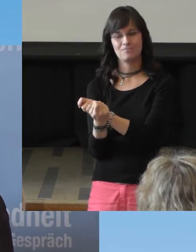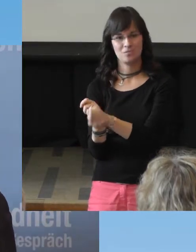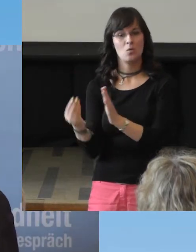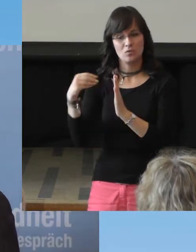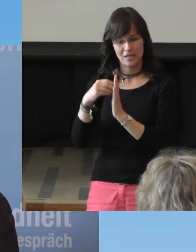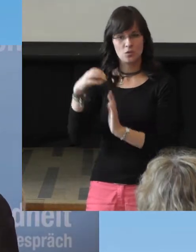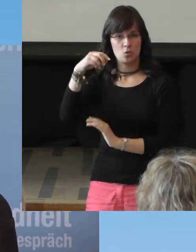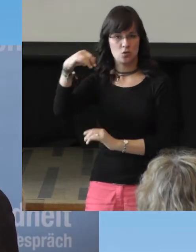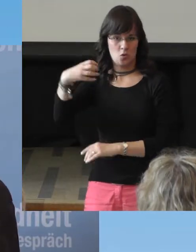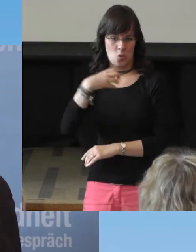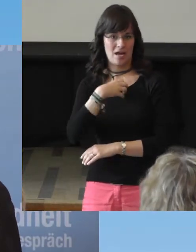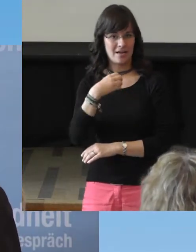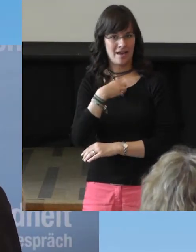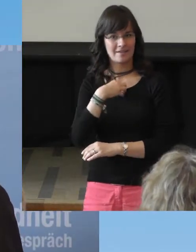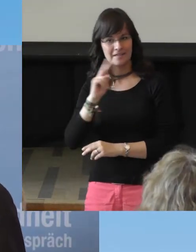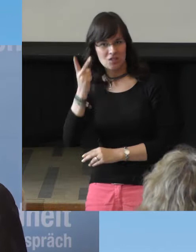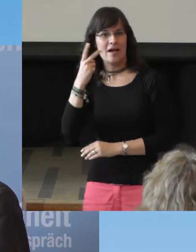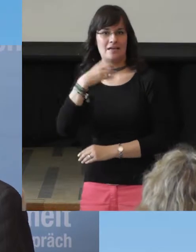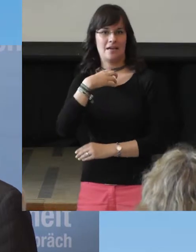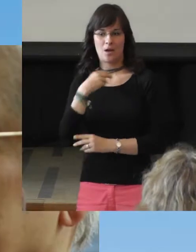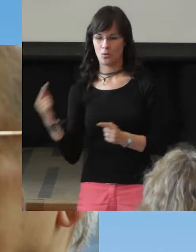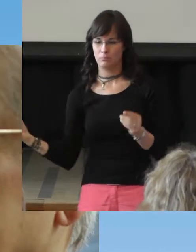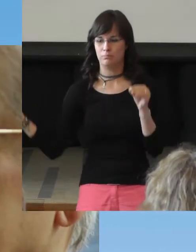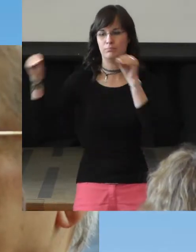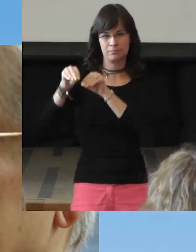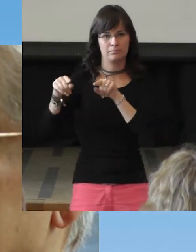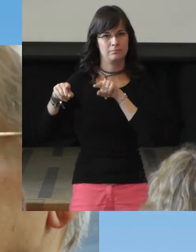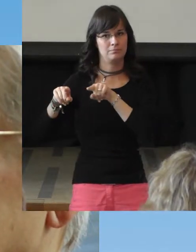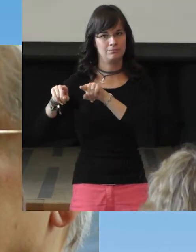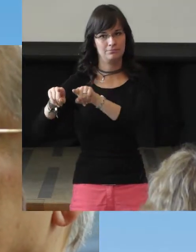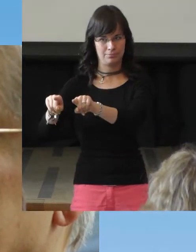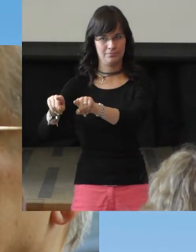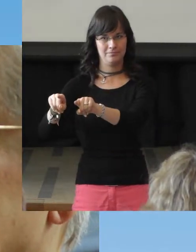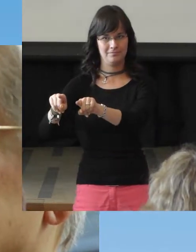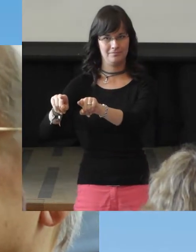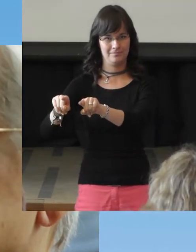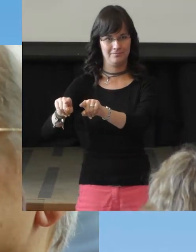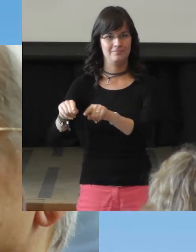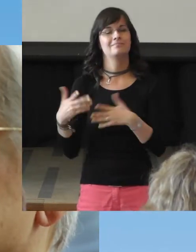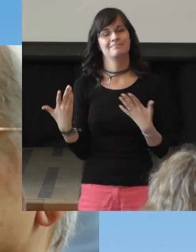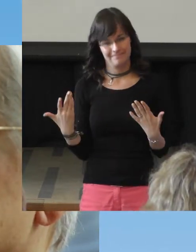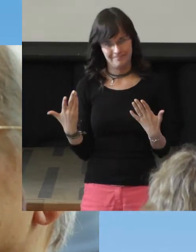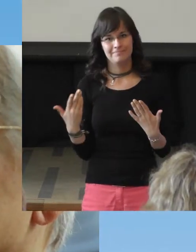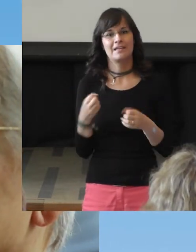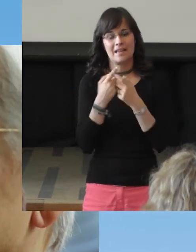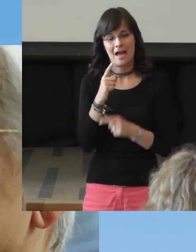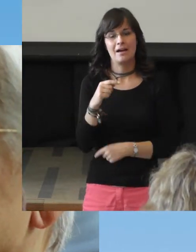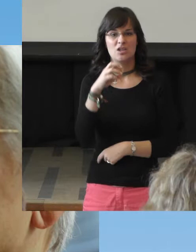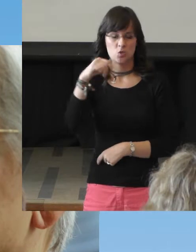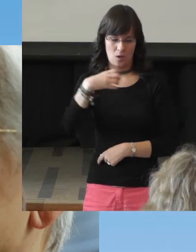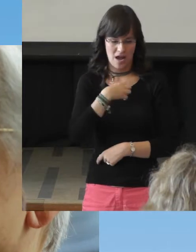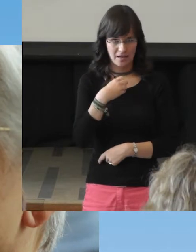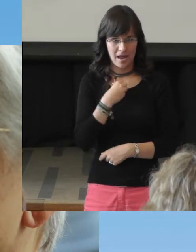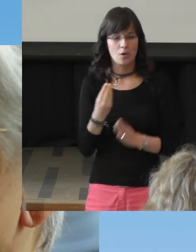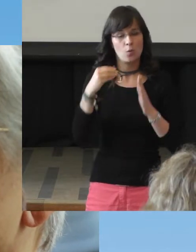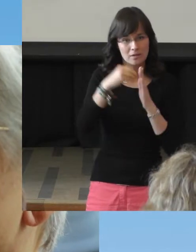mal sozusagen eine Zweiterkrankung, womit ich natürlich nicht bestreiten will, dass Diabetes und Polyneuropathie